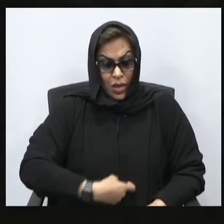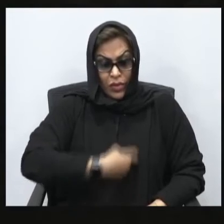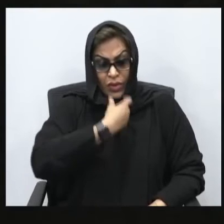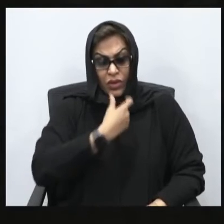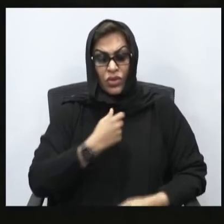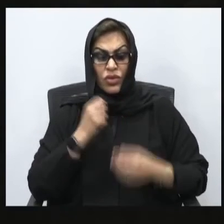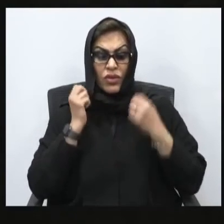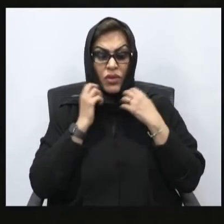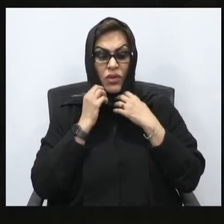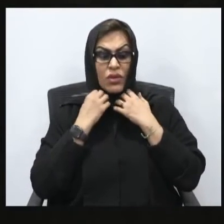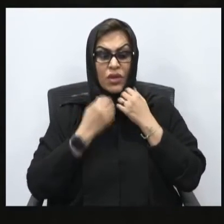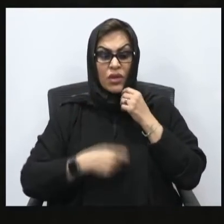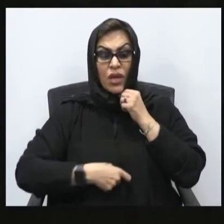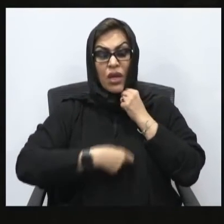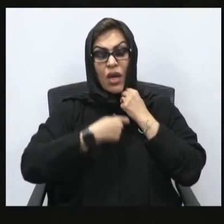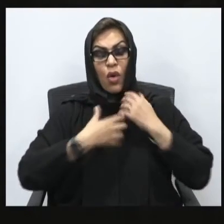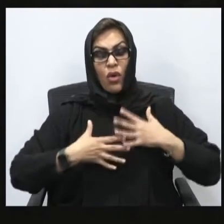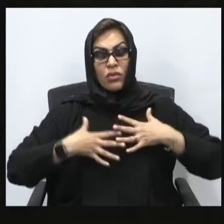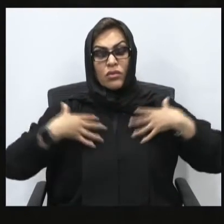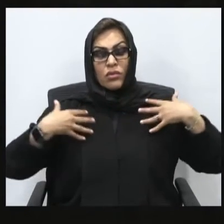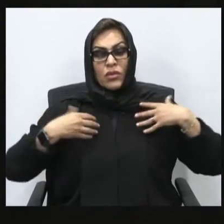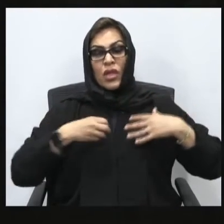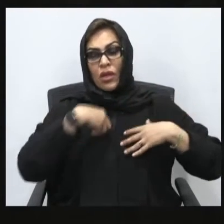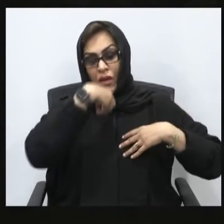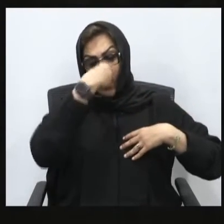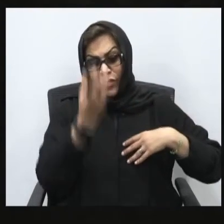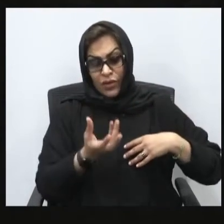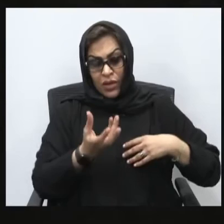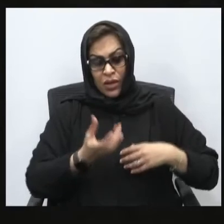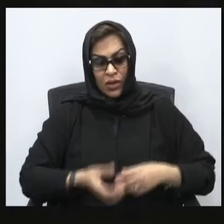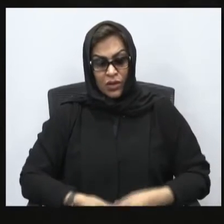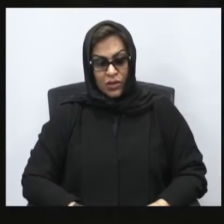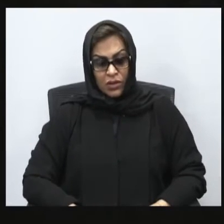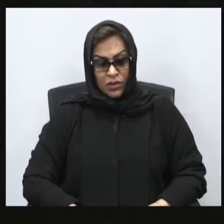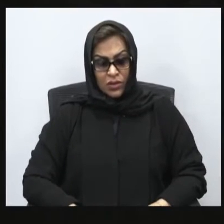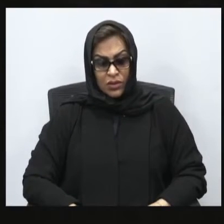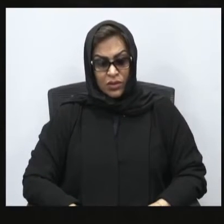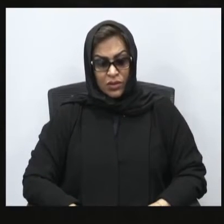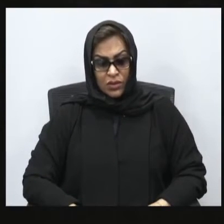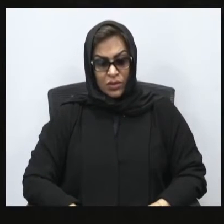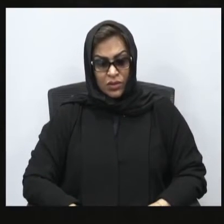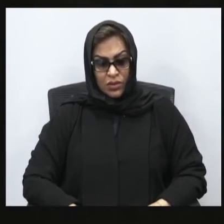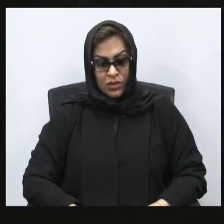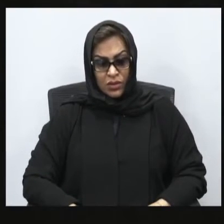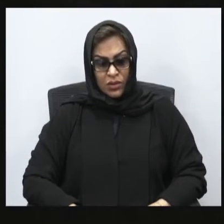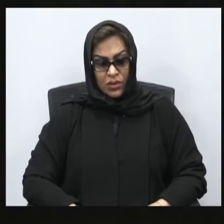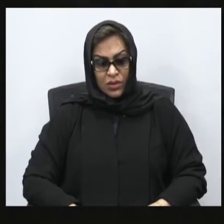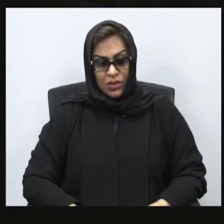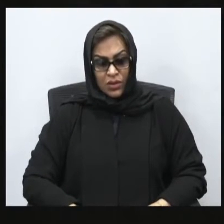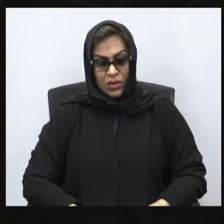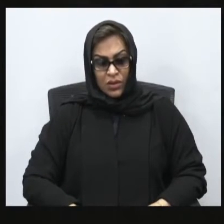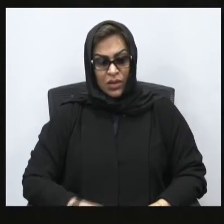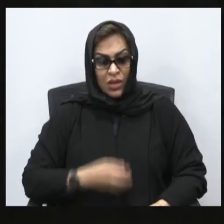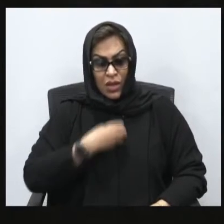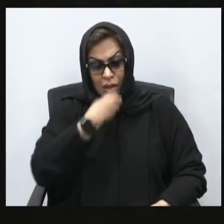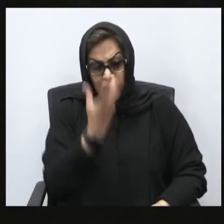التجويف الصدري فيرتفع للاعلى ومن ثم يدفع بالغص او باللقمه